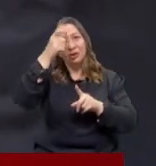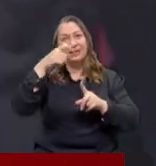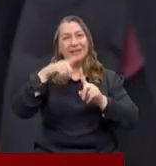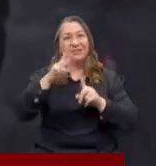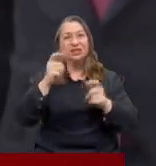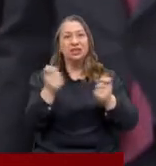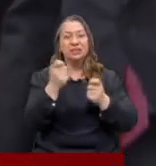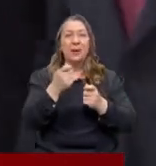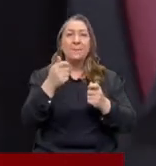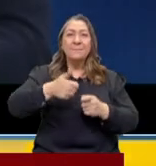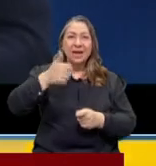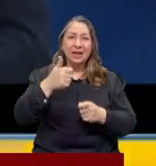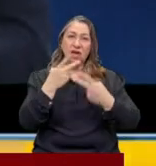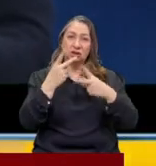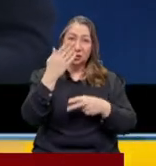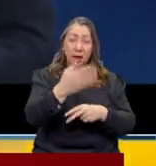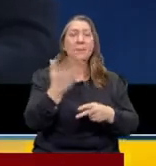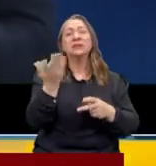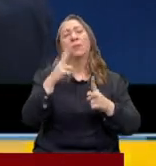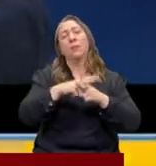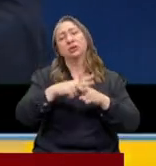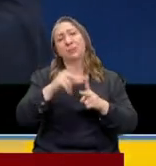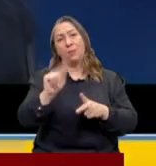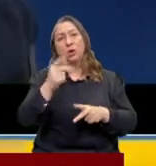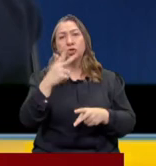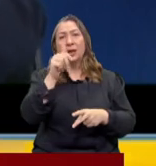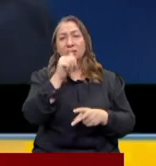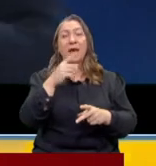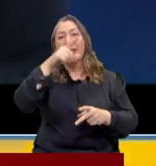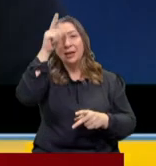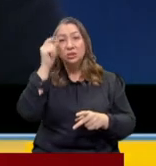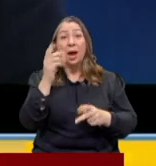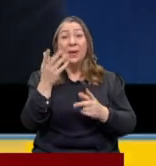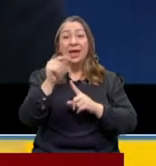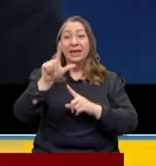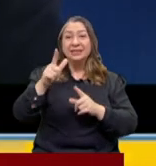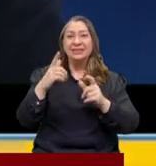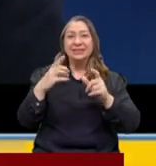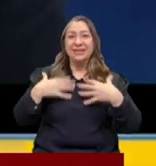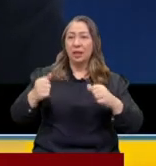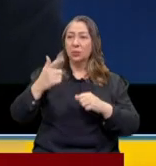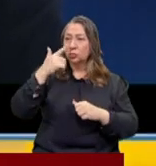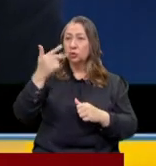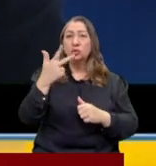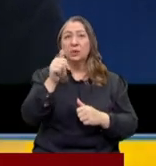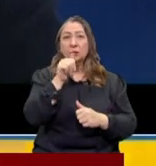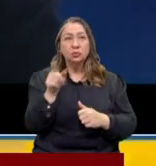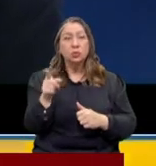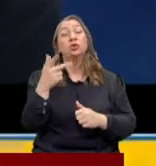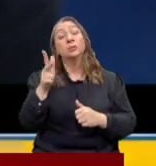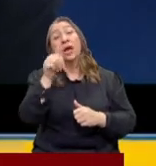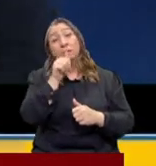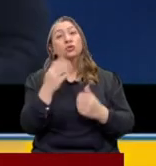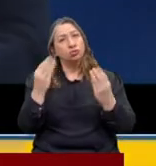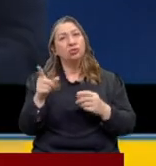Çalışma Bakanı Vedat Bilgin açıkladı. Diyelim ki polis memuru 3600 oldu, hemşire ama il sağlık müdürü 3600. O da